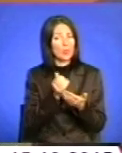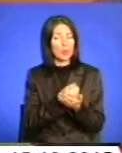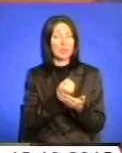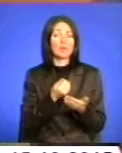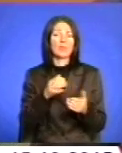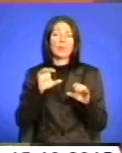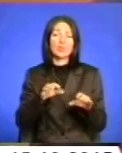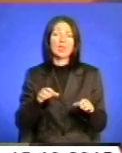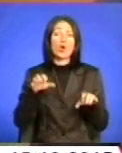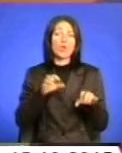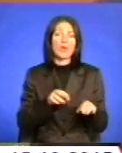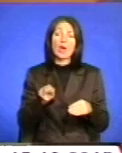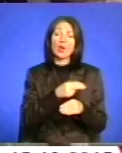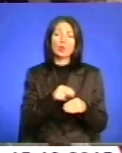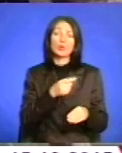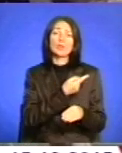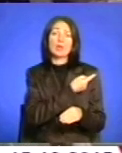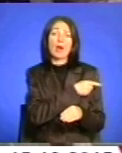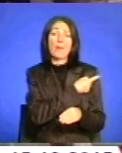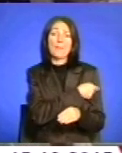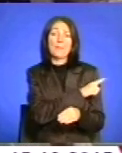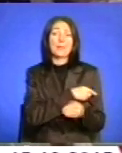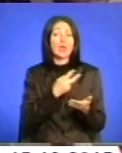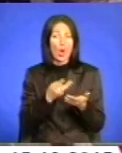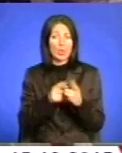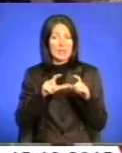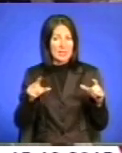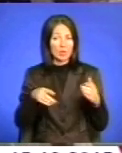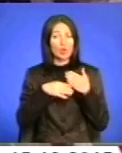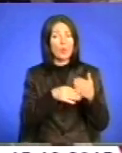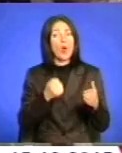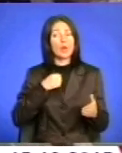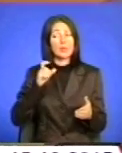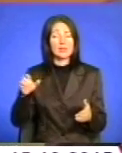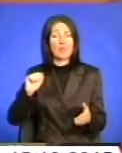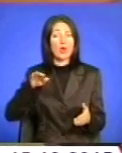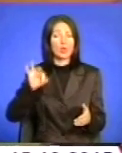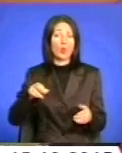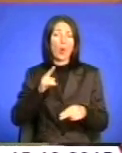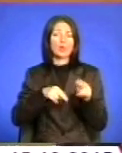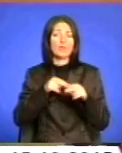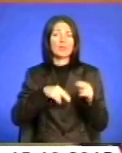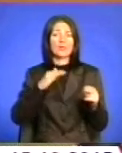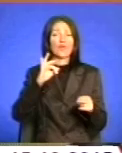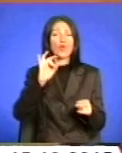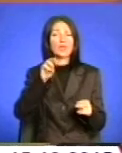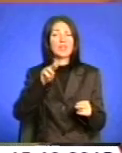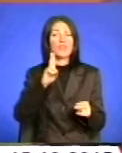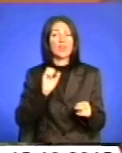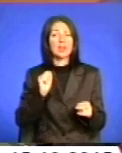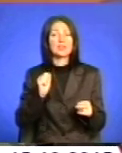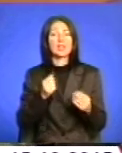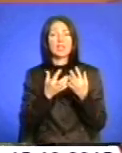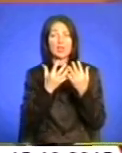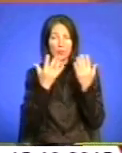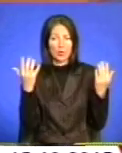перинатального центру, і допомога бійцям АТО, і будівництво фортифікаційних споруд. Одночасно хочу зазначити,